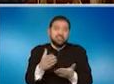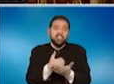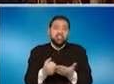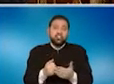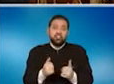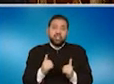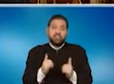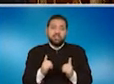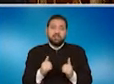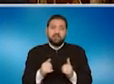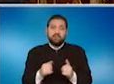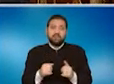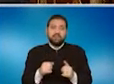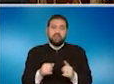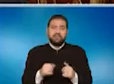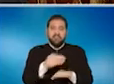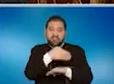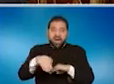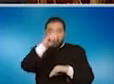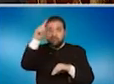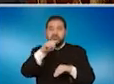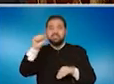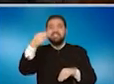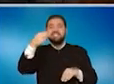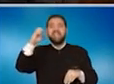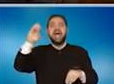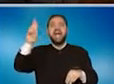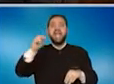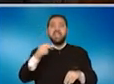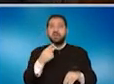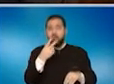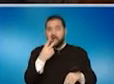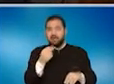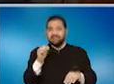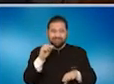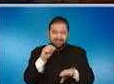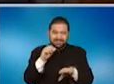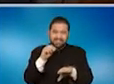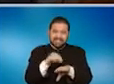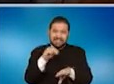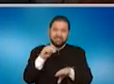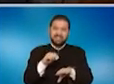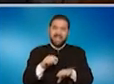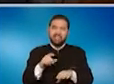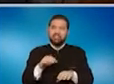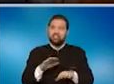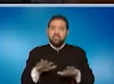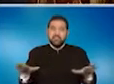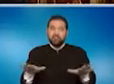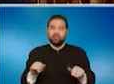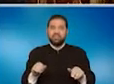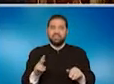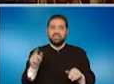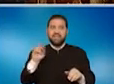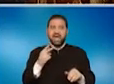ce distanțe oamenii amândoi, că Hristos așa l-o cunoștea, ca pe om. Ce distanță el simțea în el ceva ce el pierduse de mult.